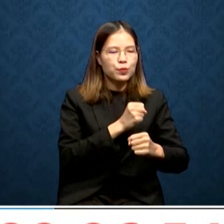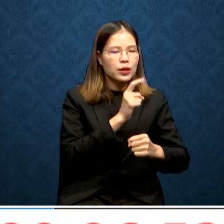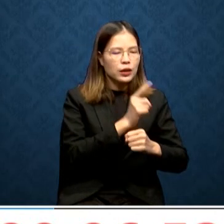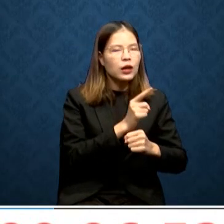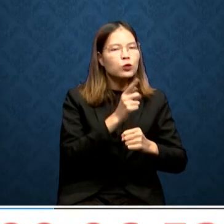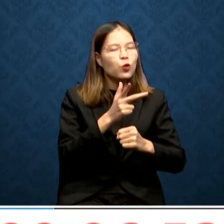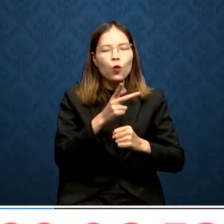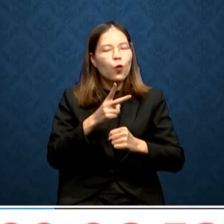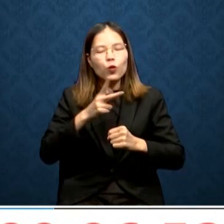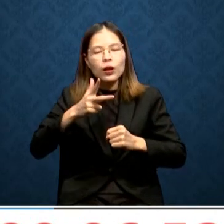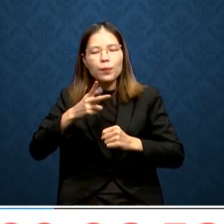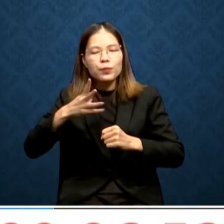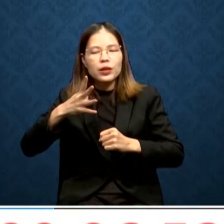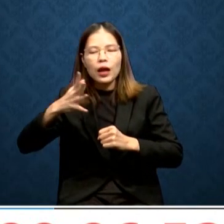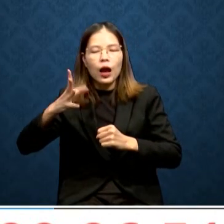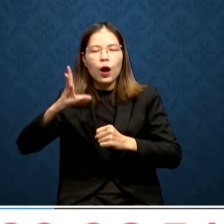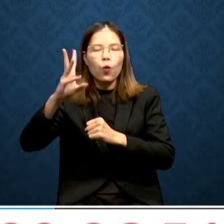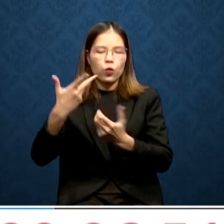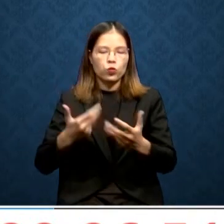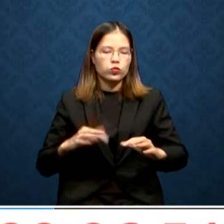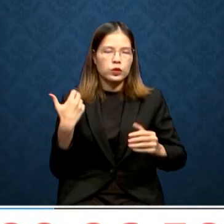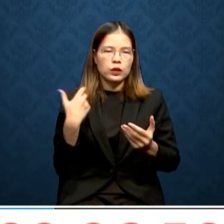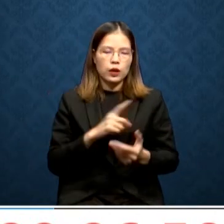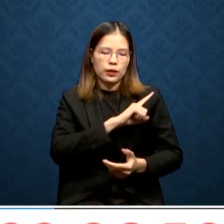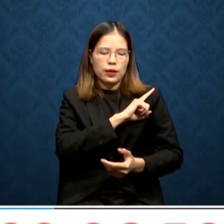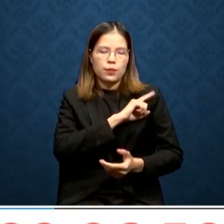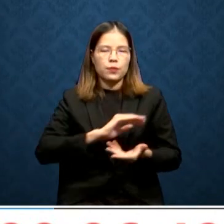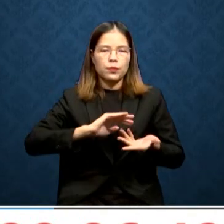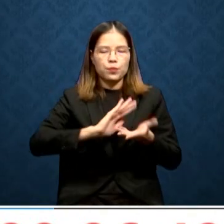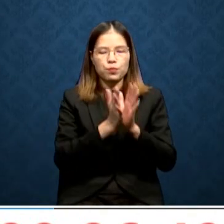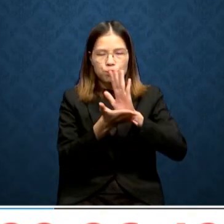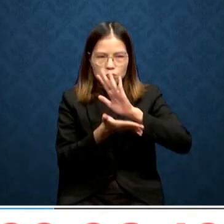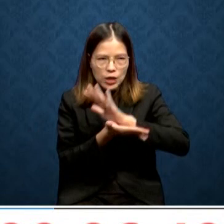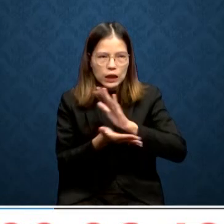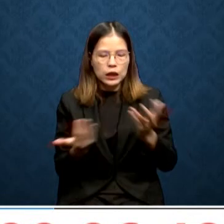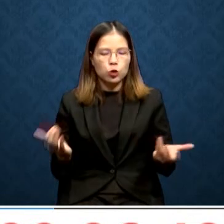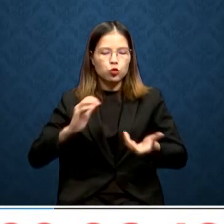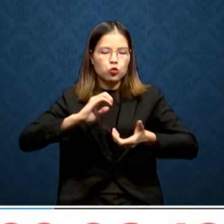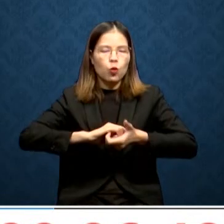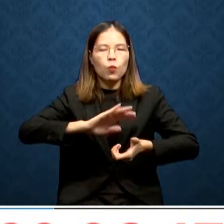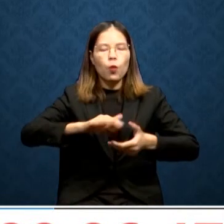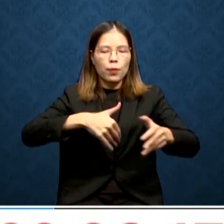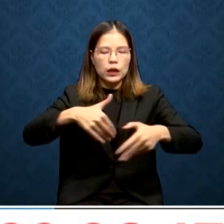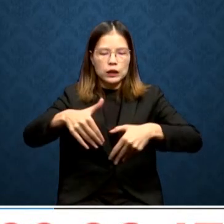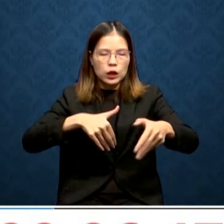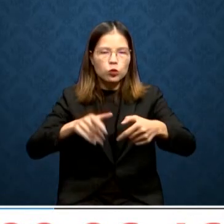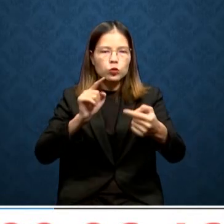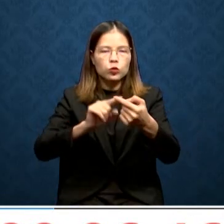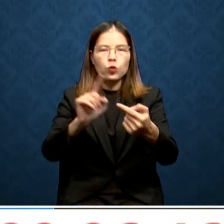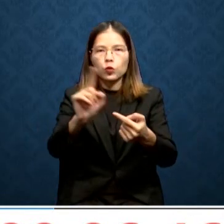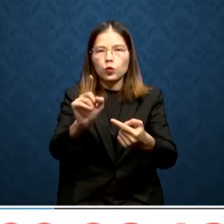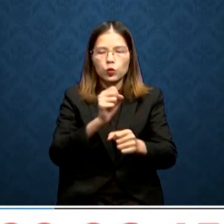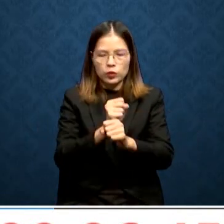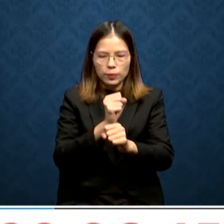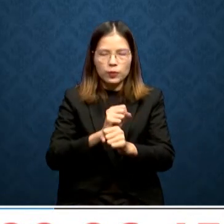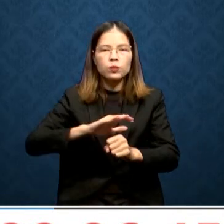านมาถูกลดบทบาทความสำคัญและทำให้กลไกการมีส่วนร่วมของประชาชนในการกำหนดทิศทางและดำเนิน